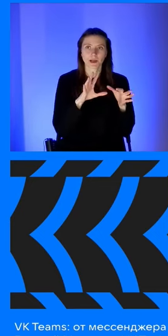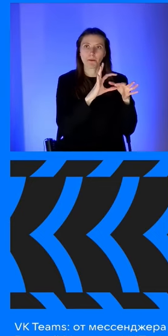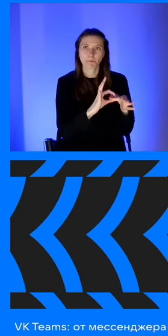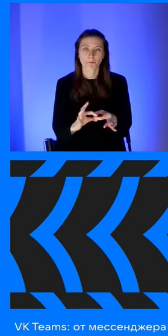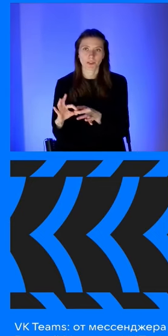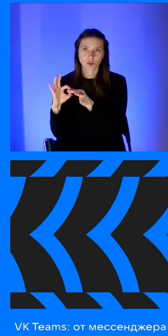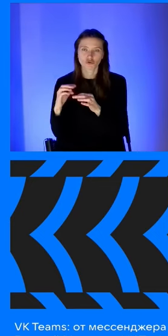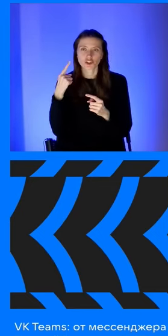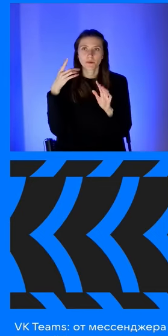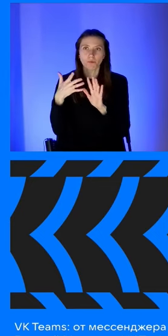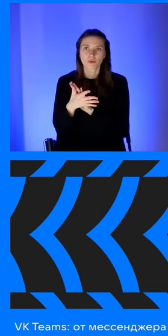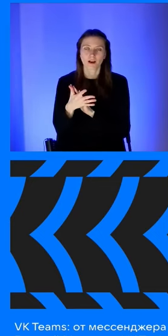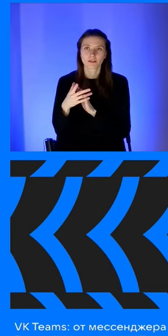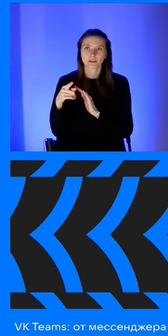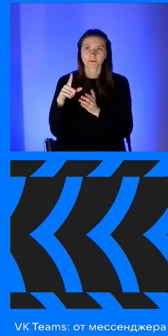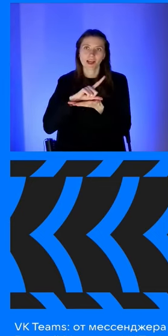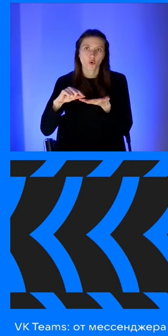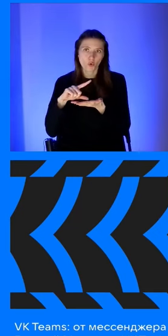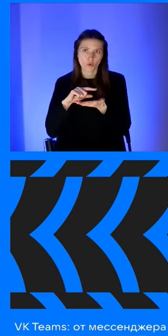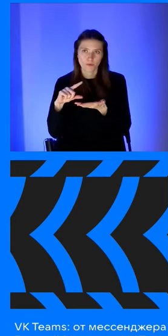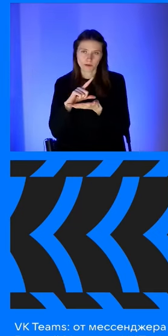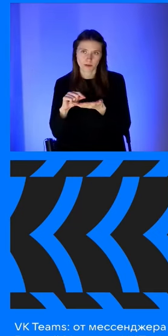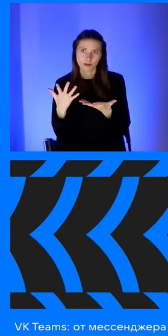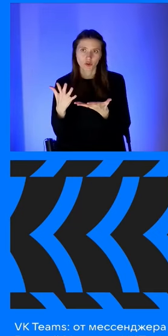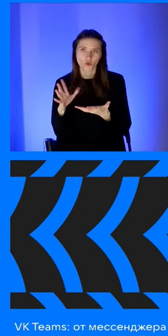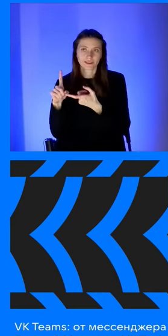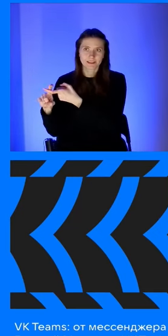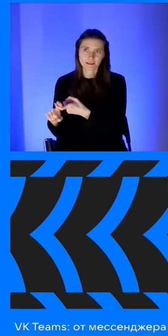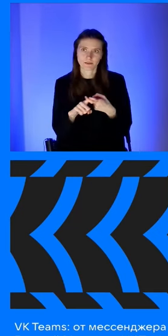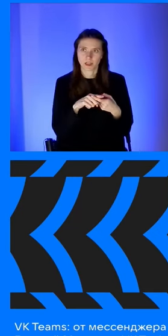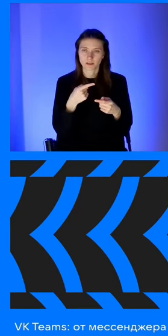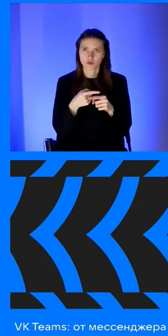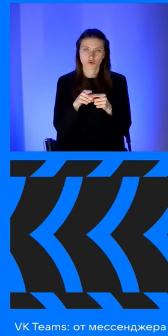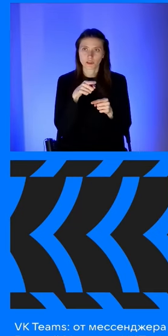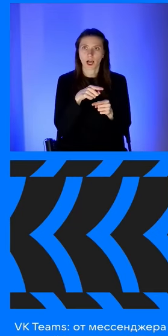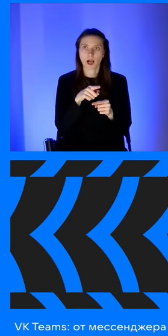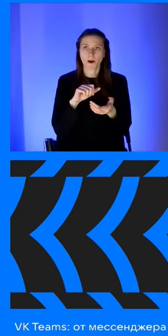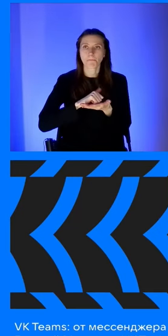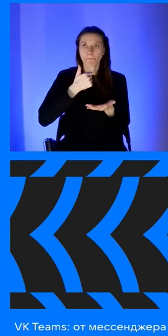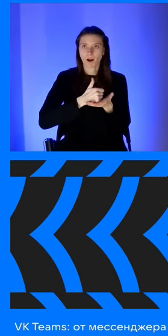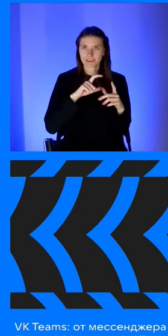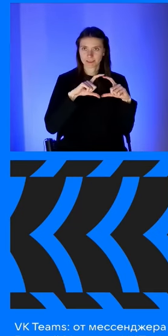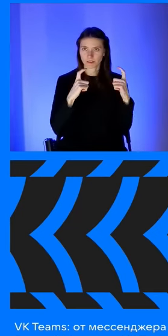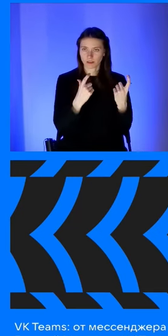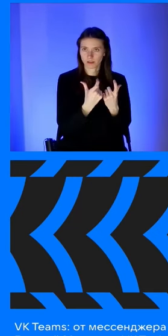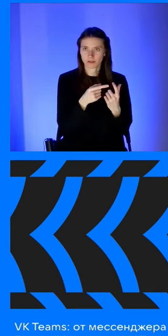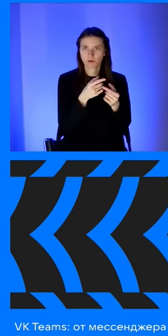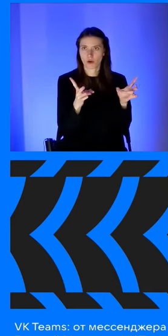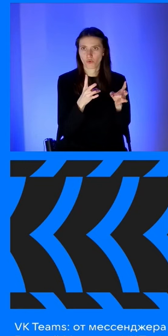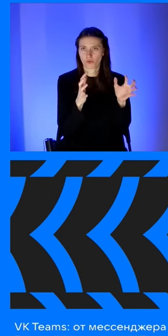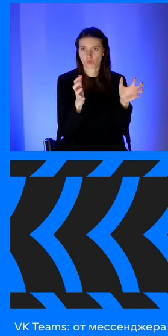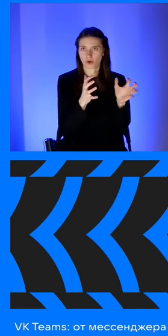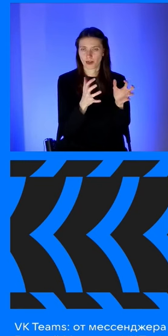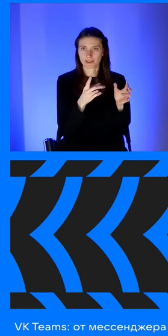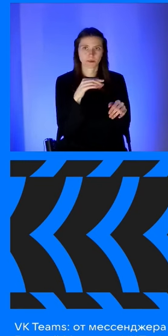поднять реплики, которые просто будут принимать только ну, запрос на чтение, только не будут на записи. Как бы один мастер будет несколько там, слейвов у каждой ячейки.